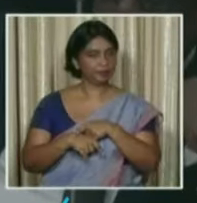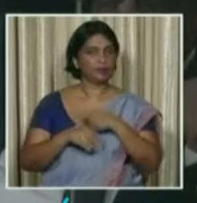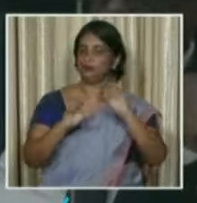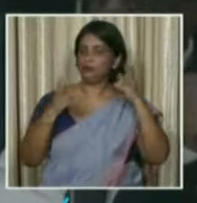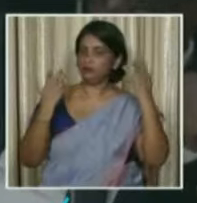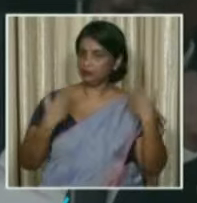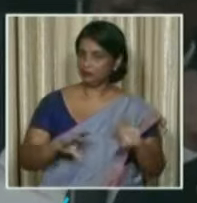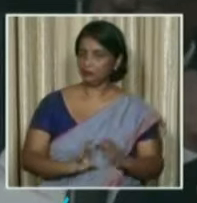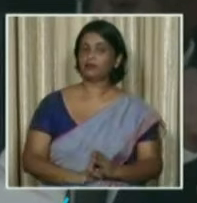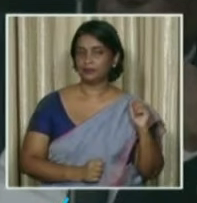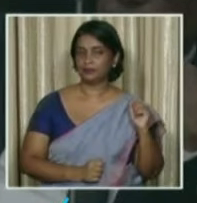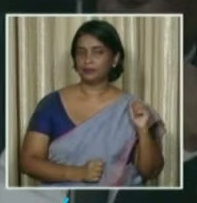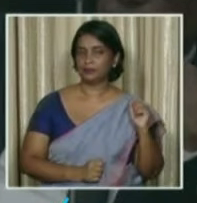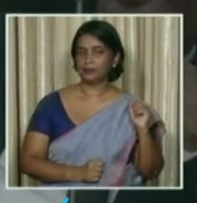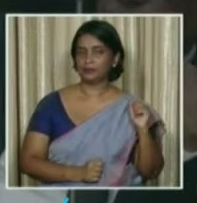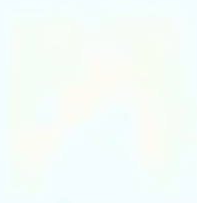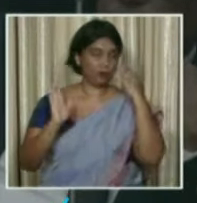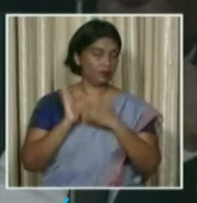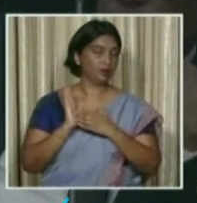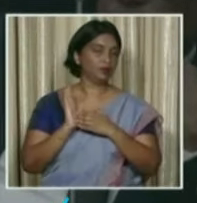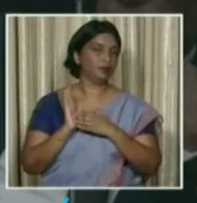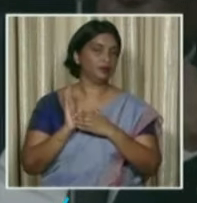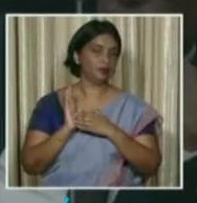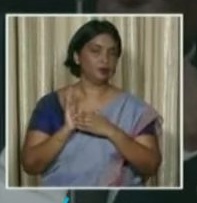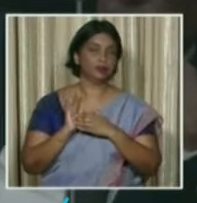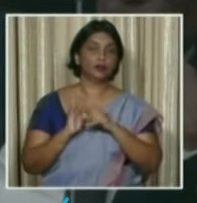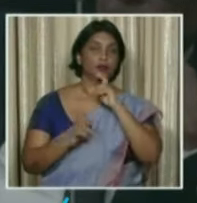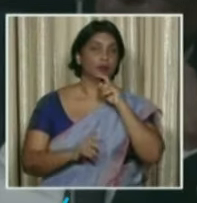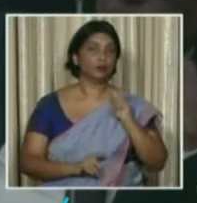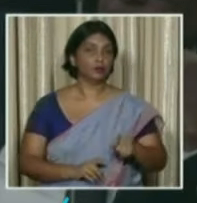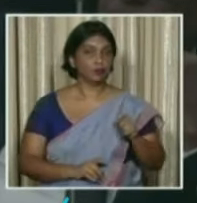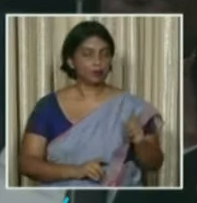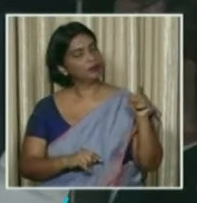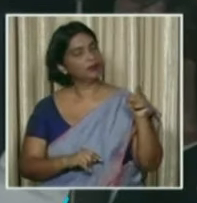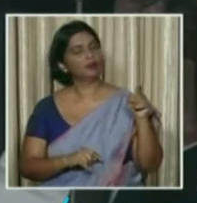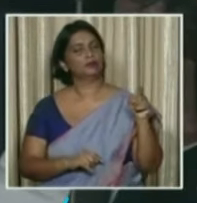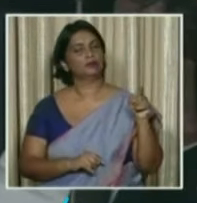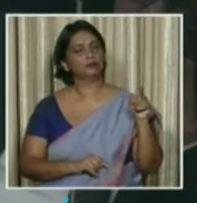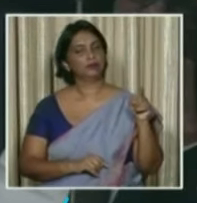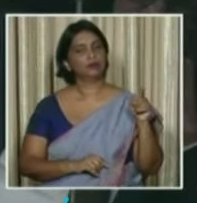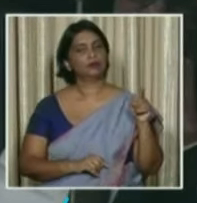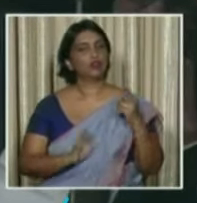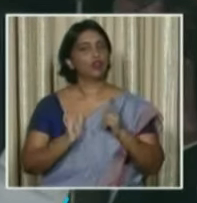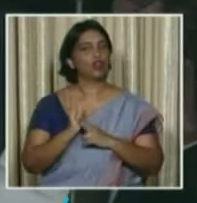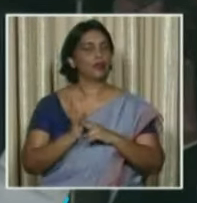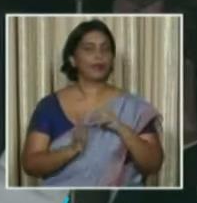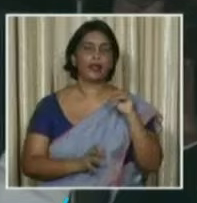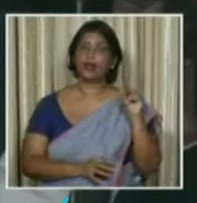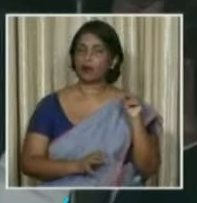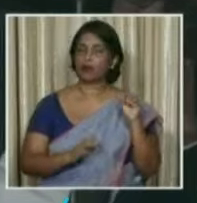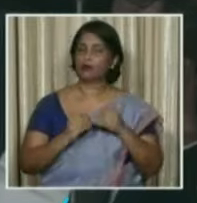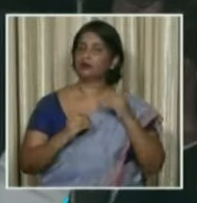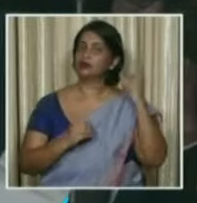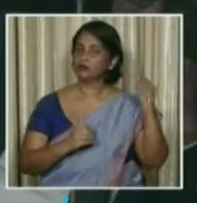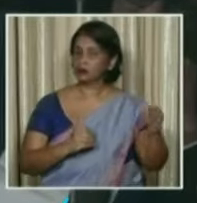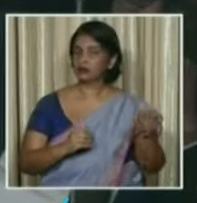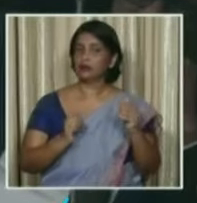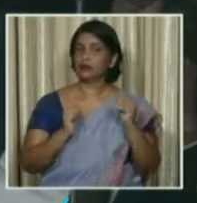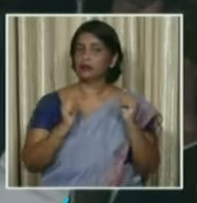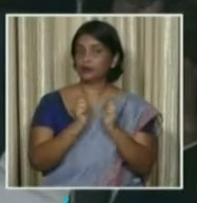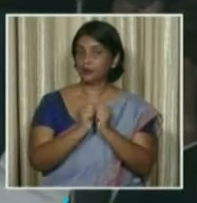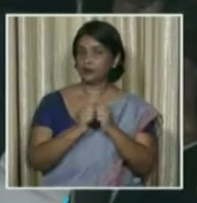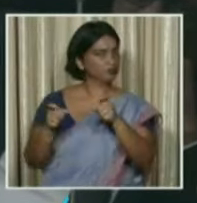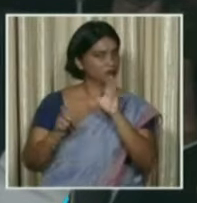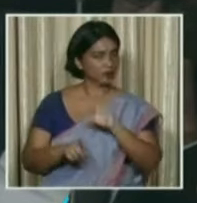කර තිබෙනවා. අප පොලිස්පති සම්බන්ධව සුප්‍රීම මුසාවය ශ්‍රේෂ්ඨාධිකරණයේ නොවැම්බර් 11 වෙනිදා දක්වා වැඩ